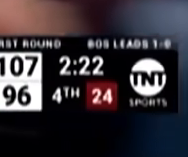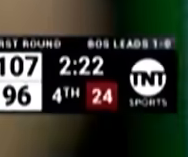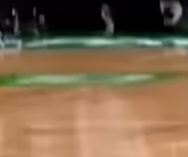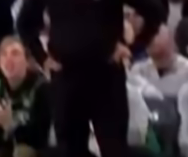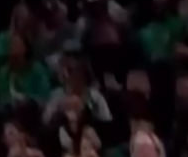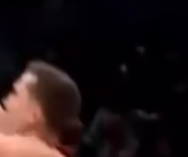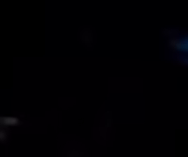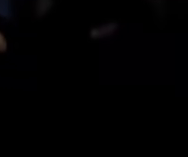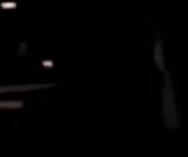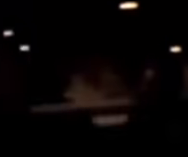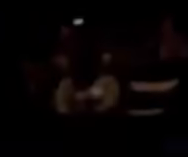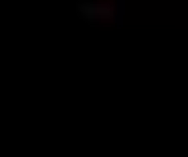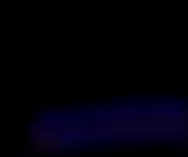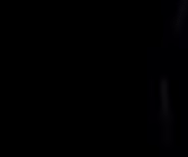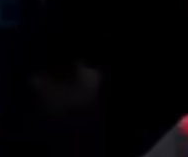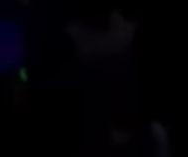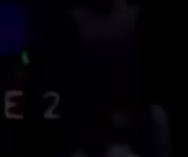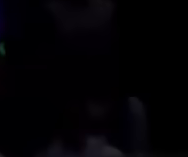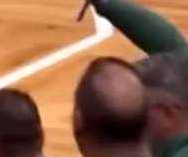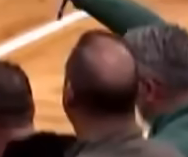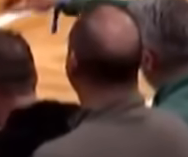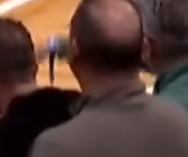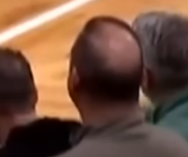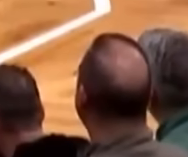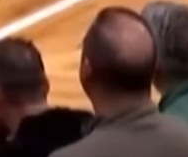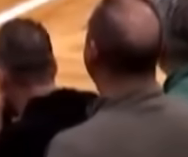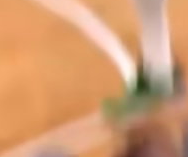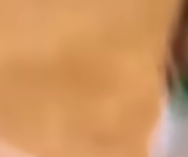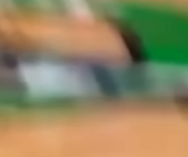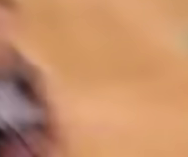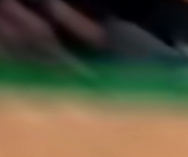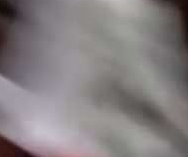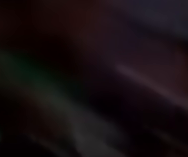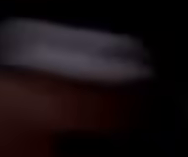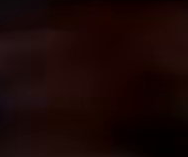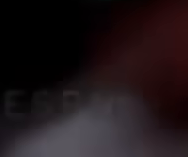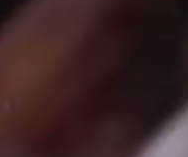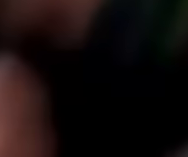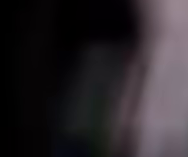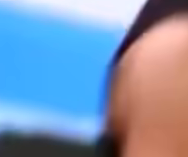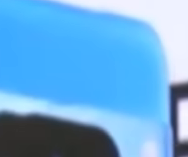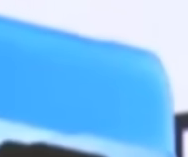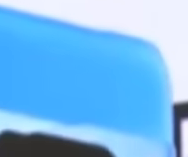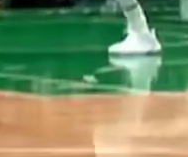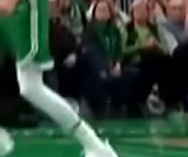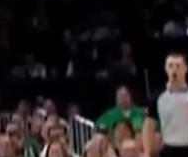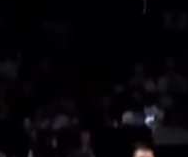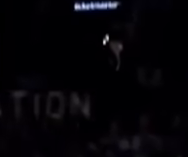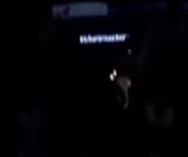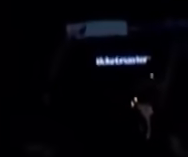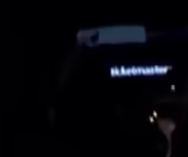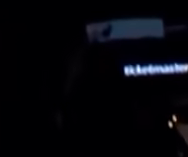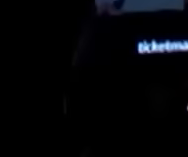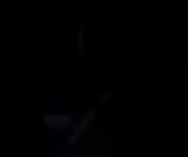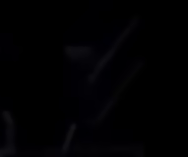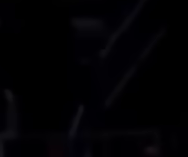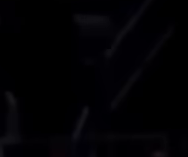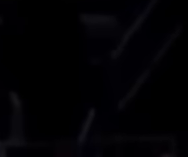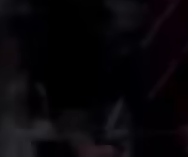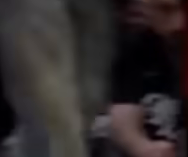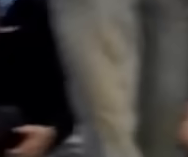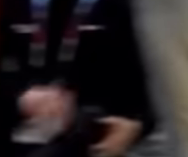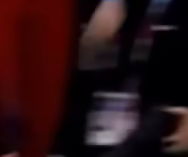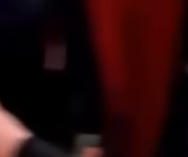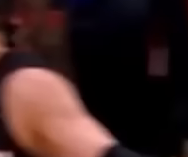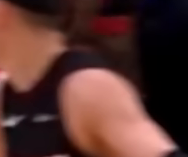points at namigay din ng 14 assists. Nakaisa pa ang 8 seed Miami Heat sa home court ng Boston nang wala ang kanilang superstar na si